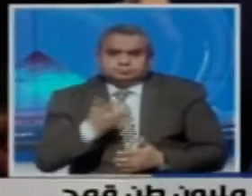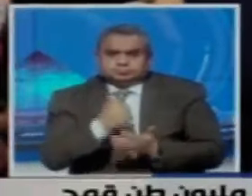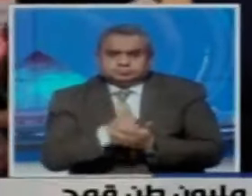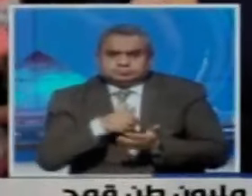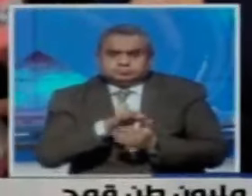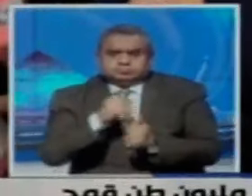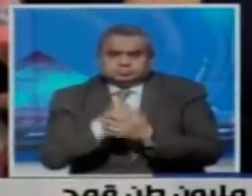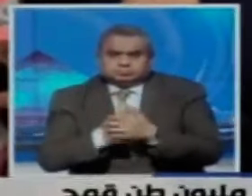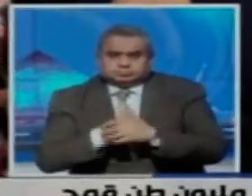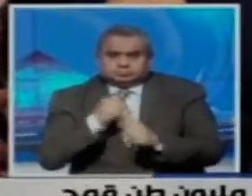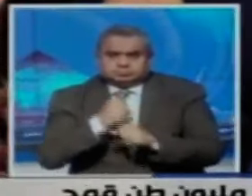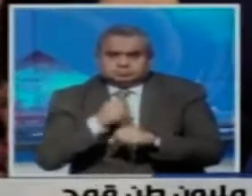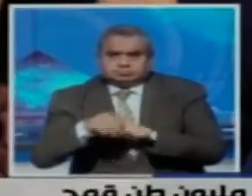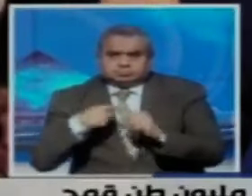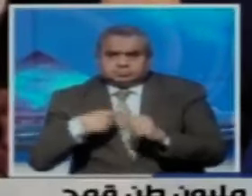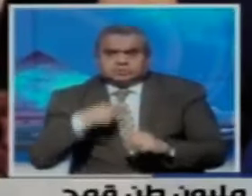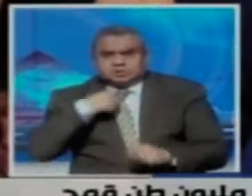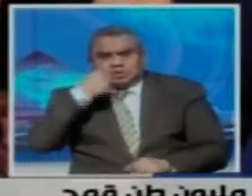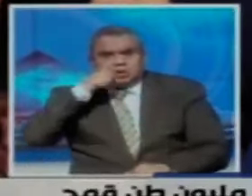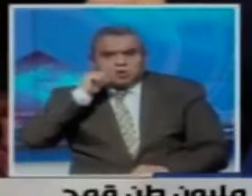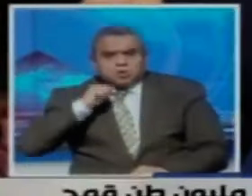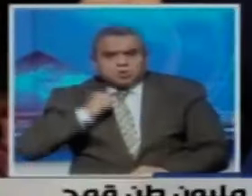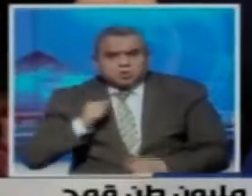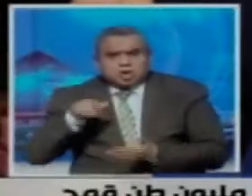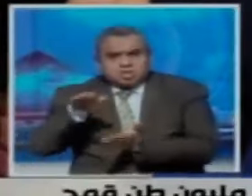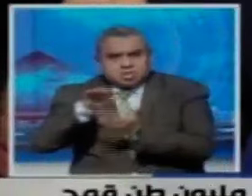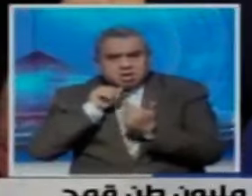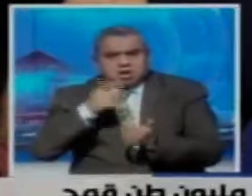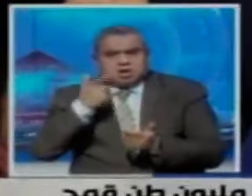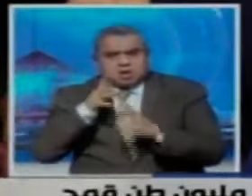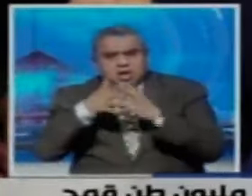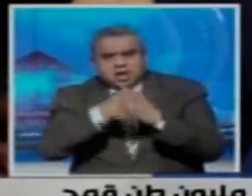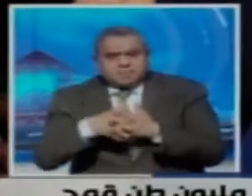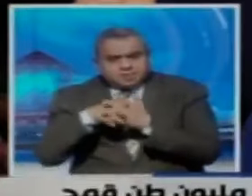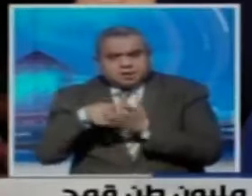من طبعا روسيا واوكرانيا وكذا، وخدنا من امريكا،